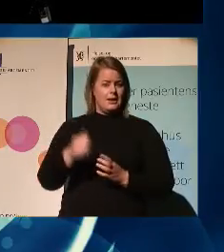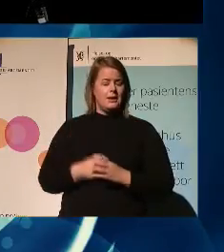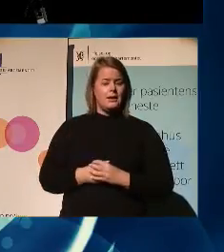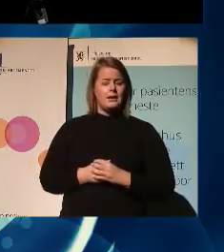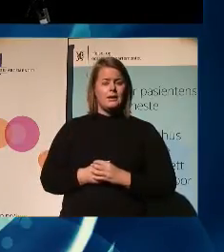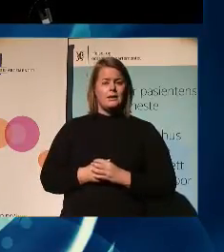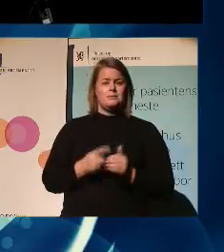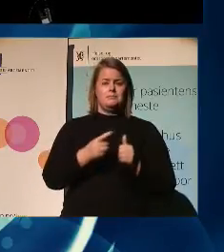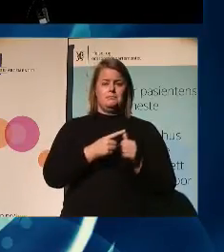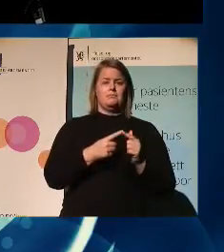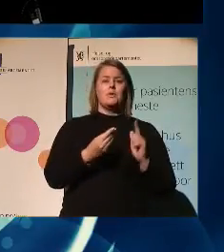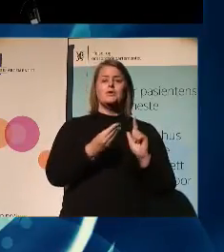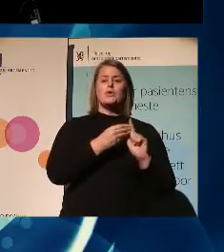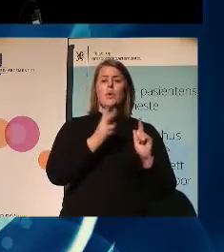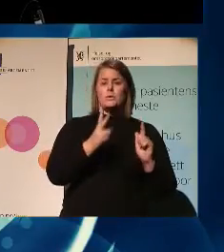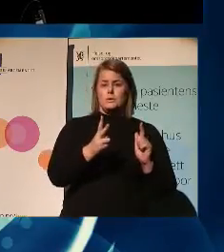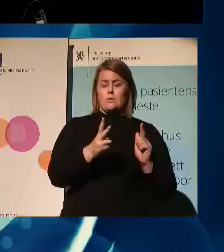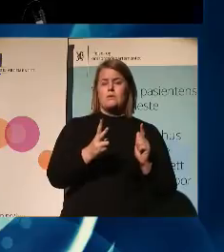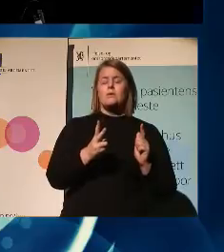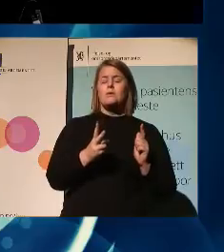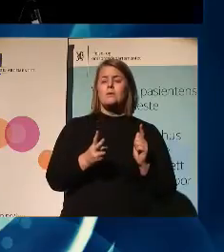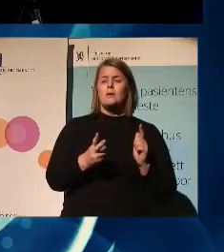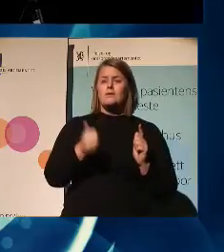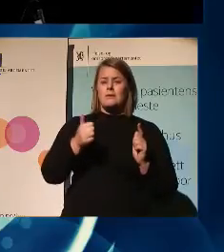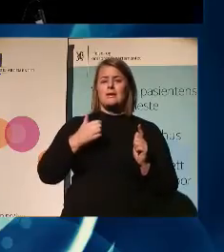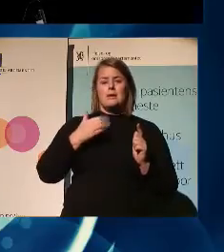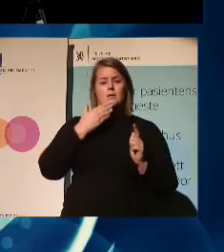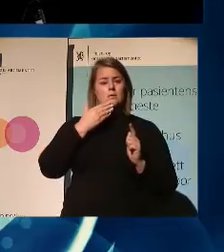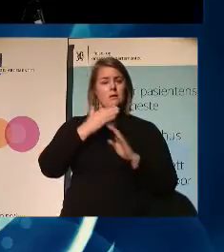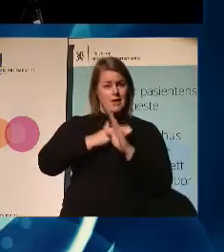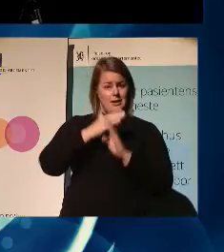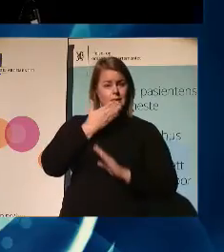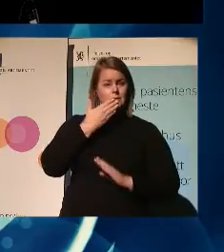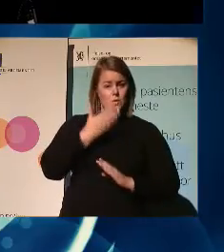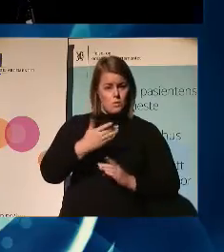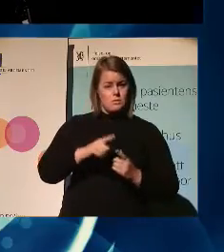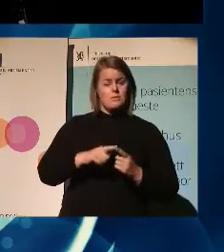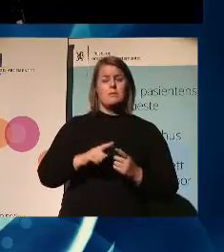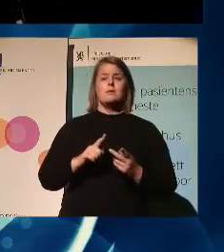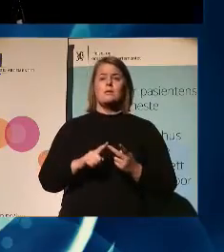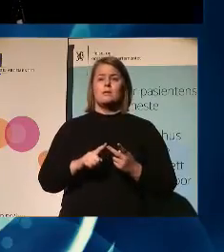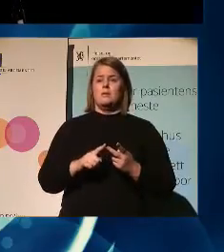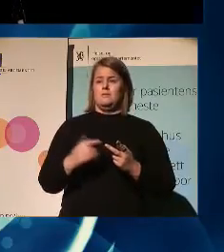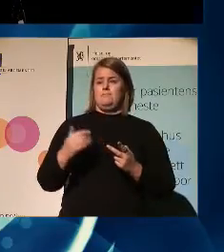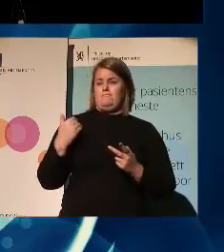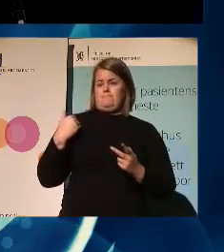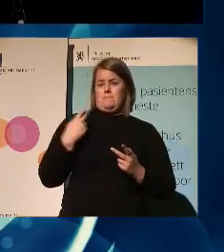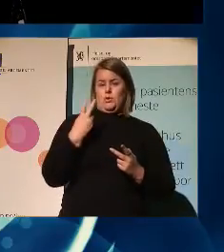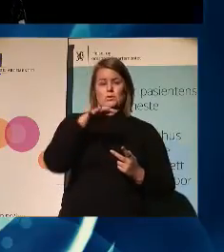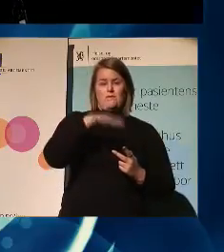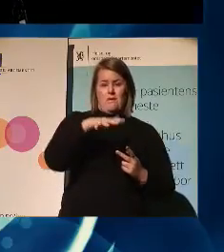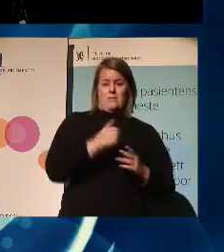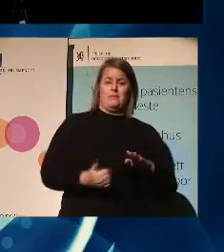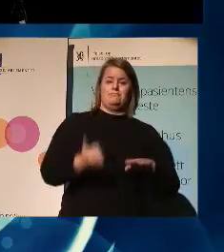Vi har sagt at det viktig at vi har god kvalitet. Vi har altså I 2015